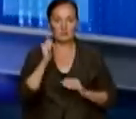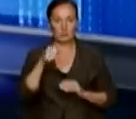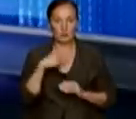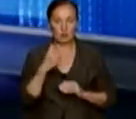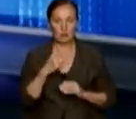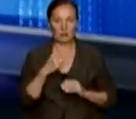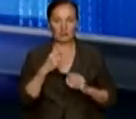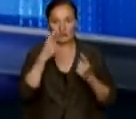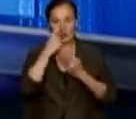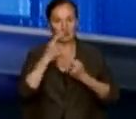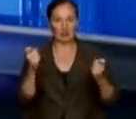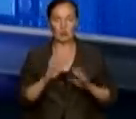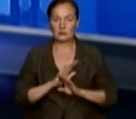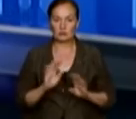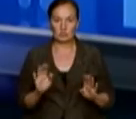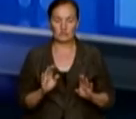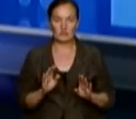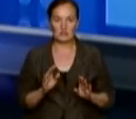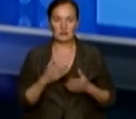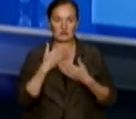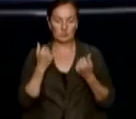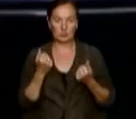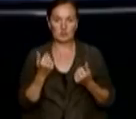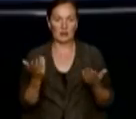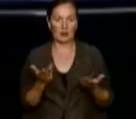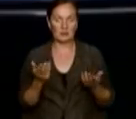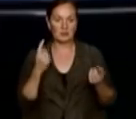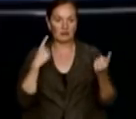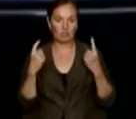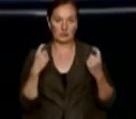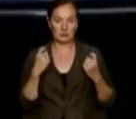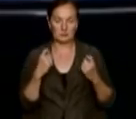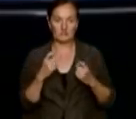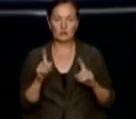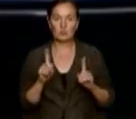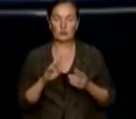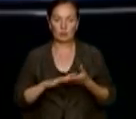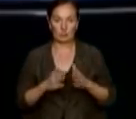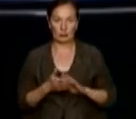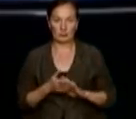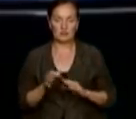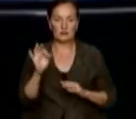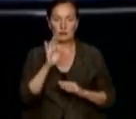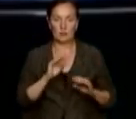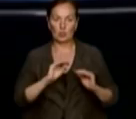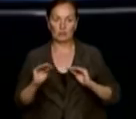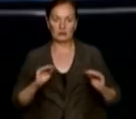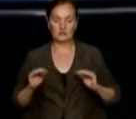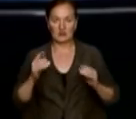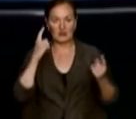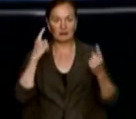не озвучувалися, відсутність якась інформаційність, інше. Про що ми домовилися? В першу чергу, це про розміщення інформаційних